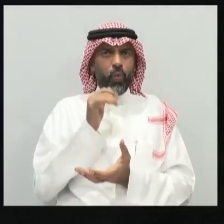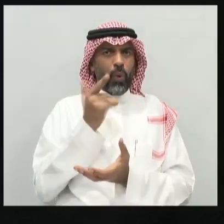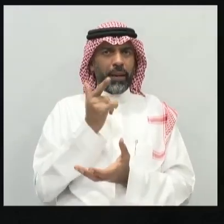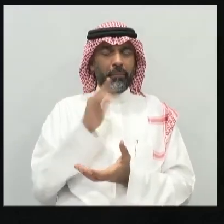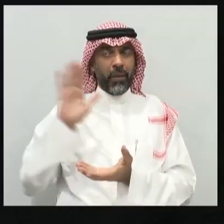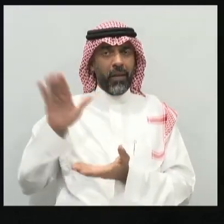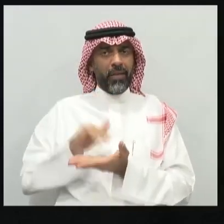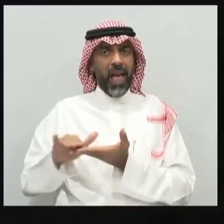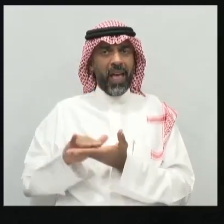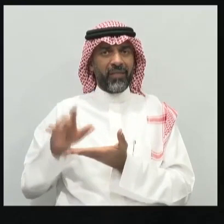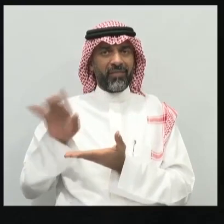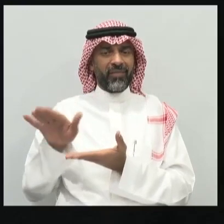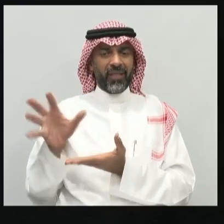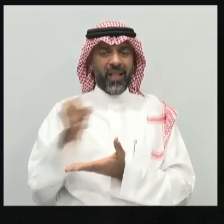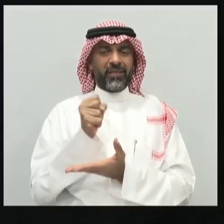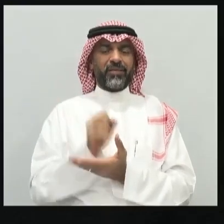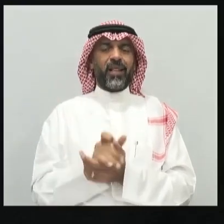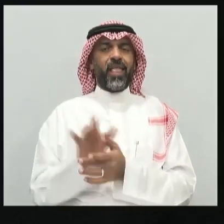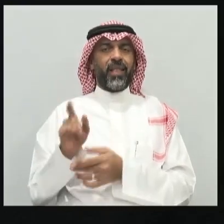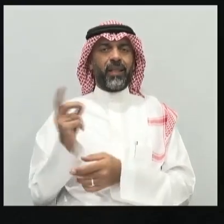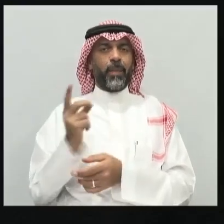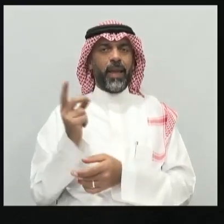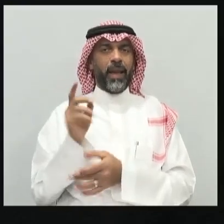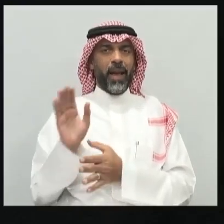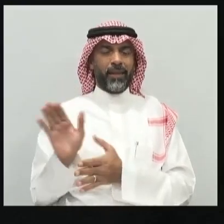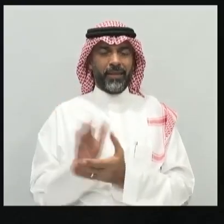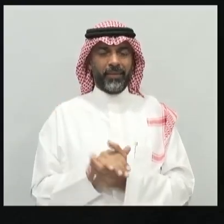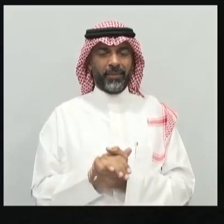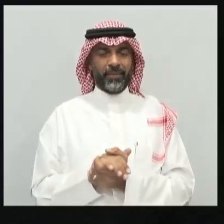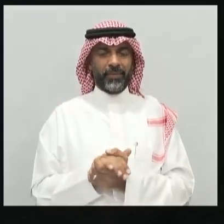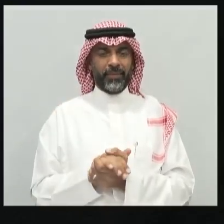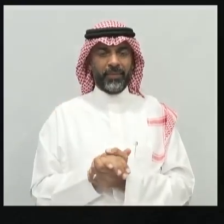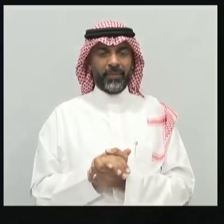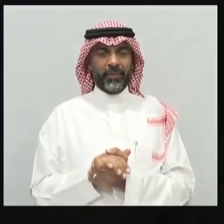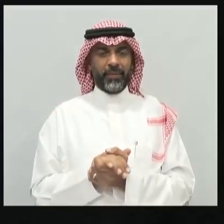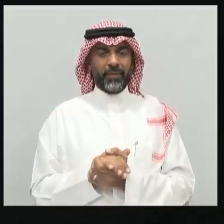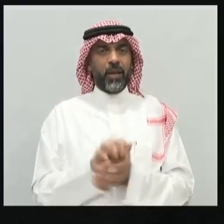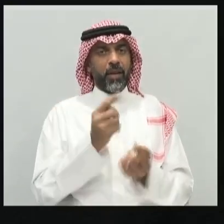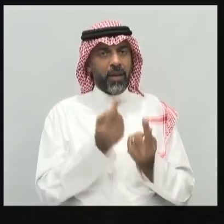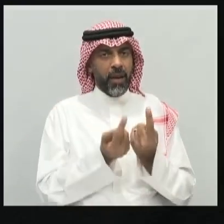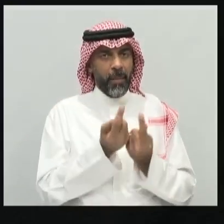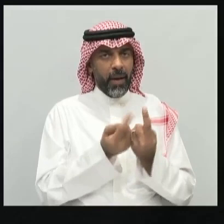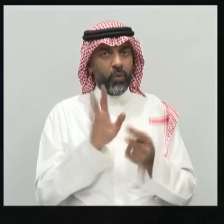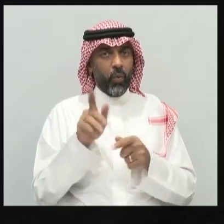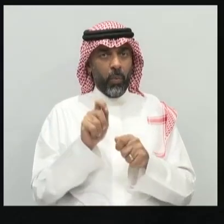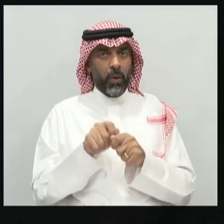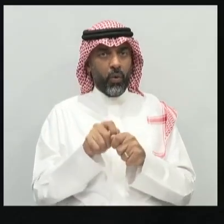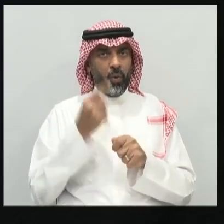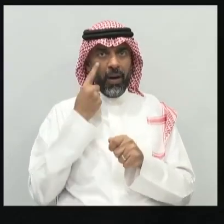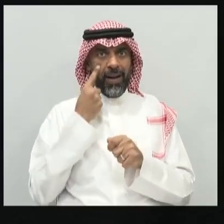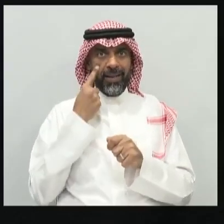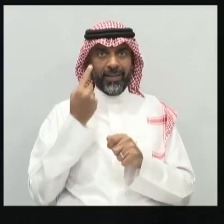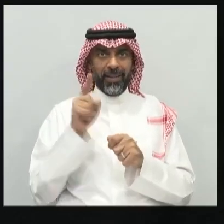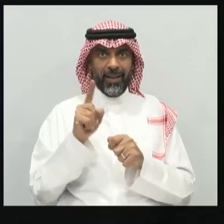الطبيعه لذلك نسميه مورد طبيع النبات مخلوق حي ولا غير حي احسنتم